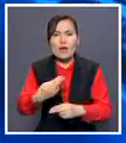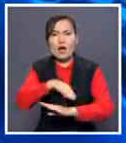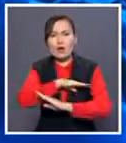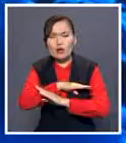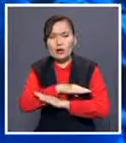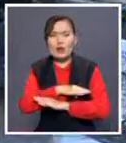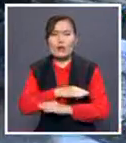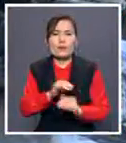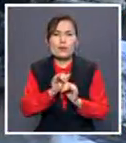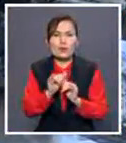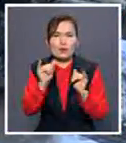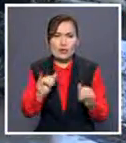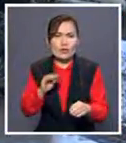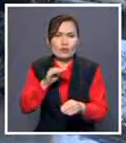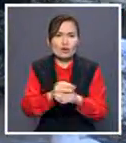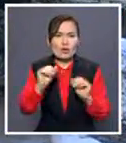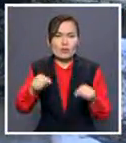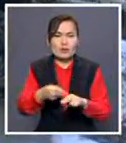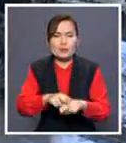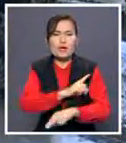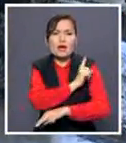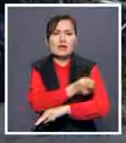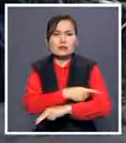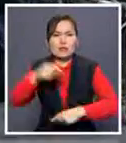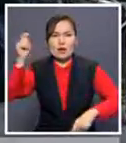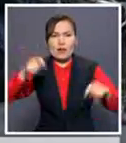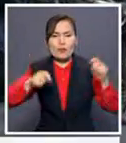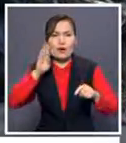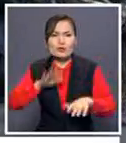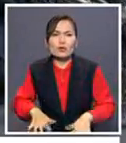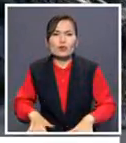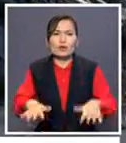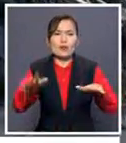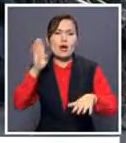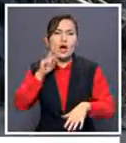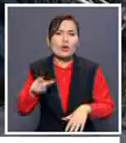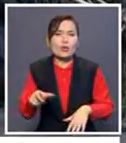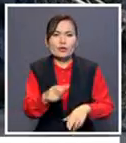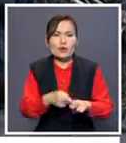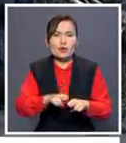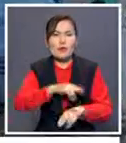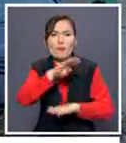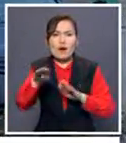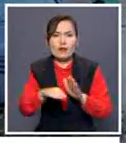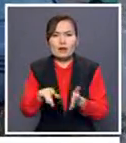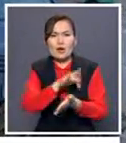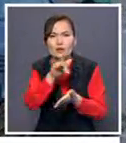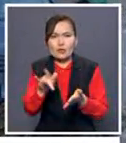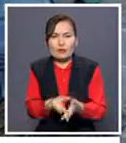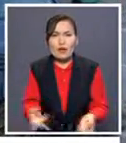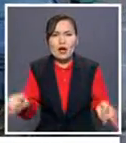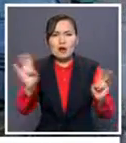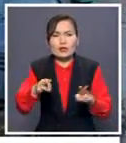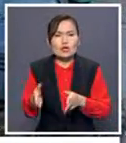әлі де өсуі мүмкін. Соңғы деректер бойынша тоқтаусыз жауған нөсерден өзен арнасынан тасып, Сан-Лоренцо деген қаланы су